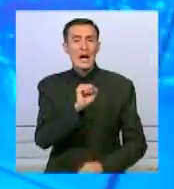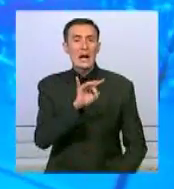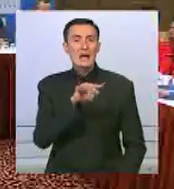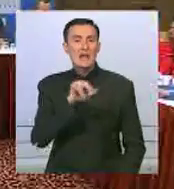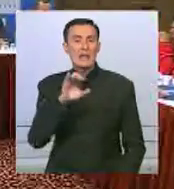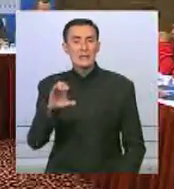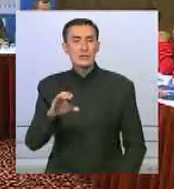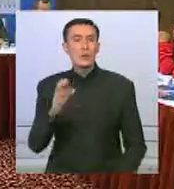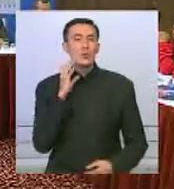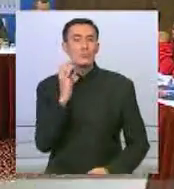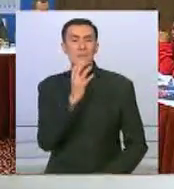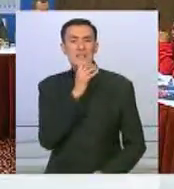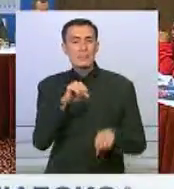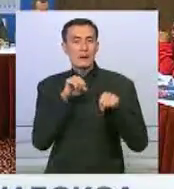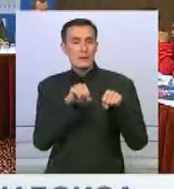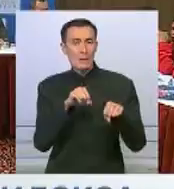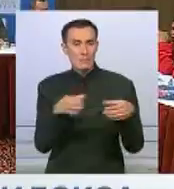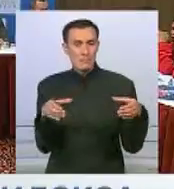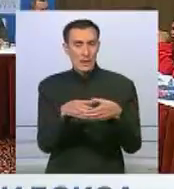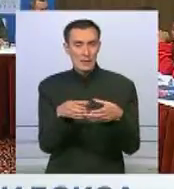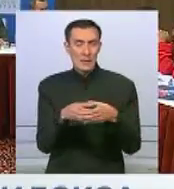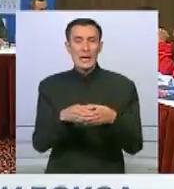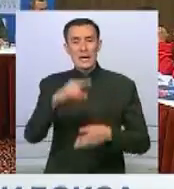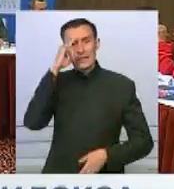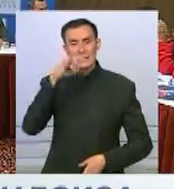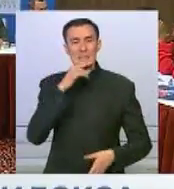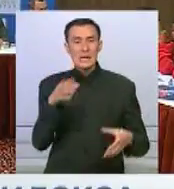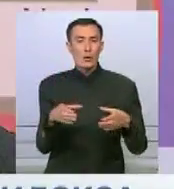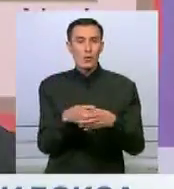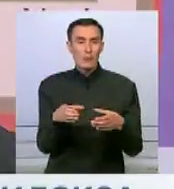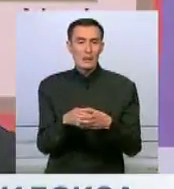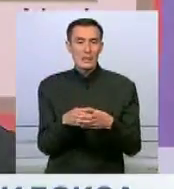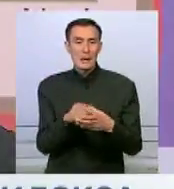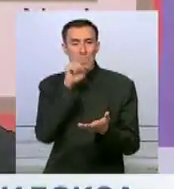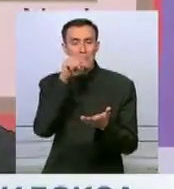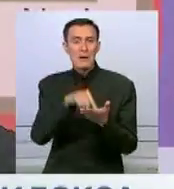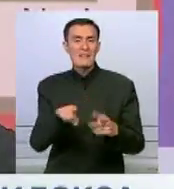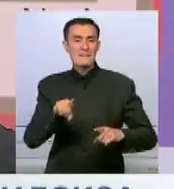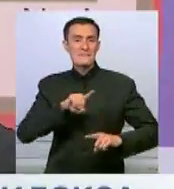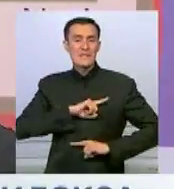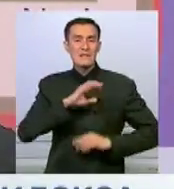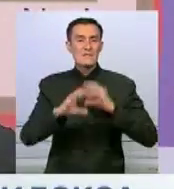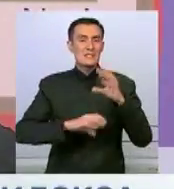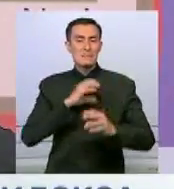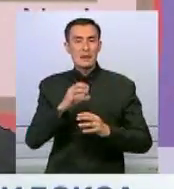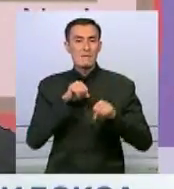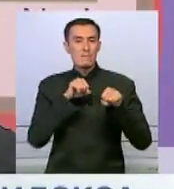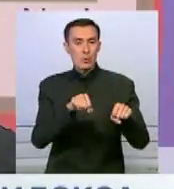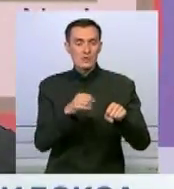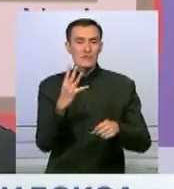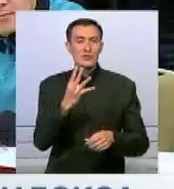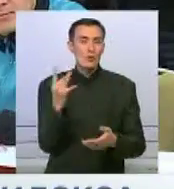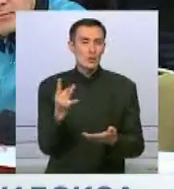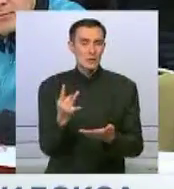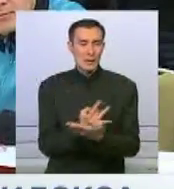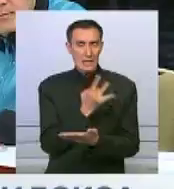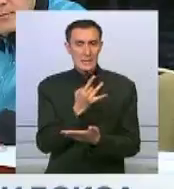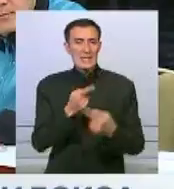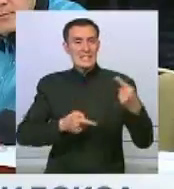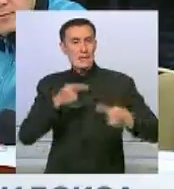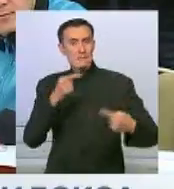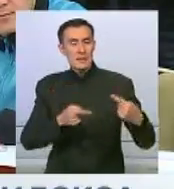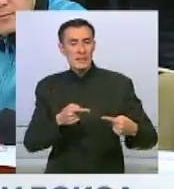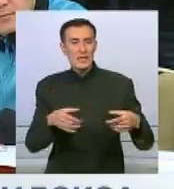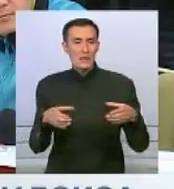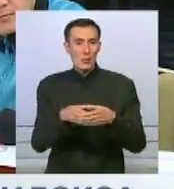встретятся с кубинскими боксерами из Куба Домодорес. Казахстанская команда пробилась в финал всемирной серии бокса уже в 4-й раз.